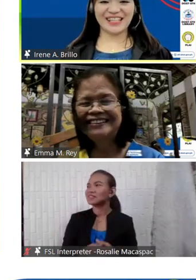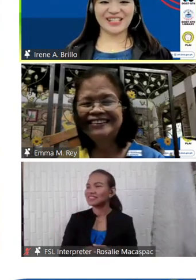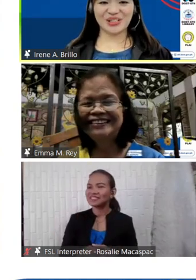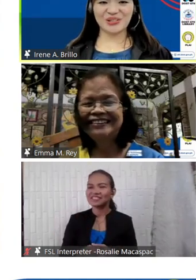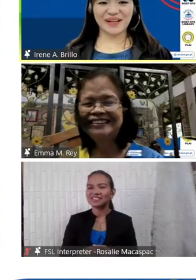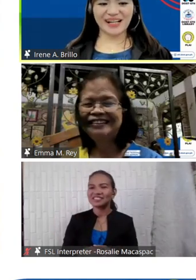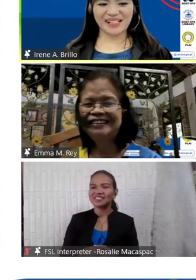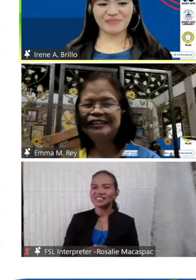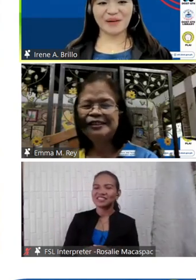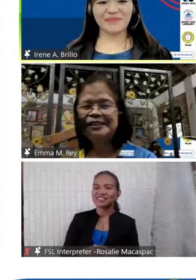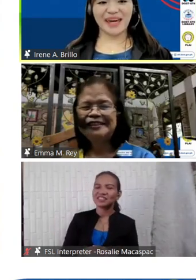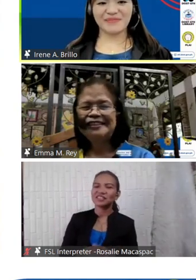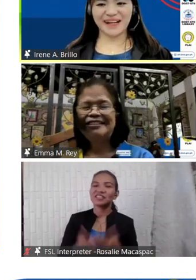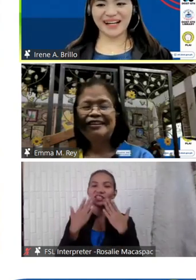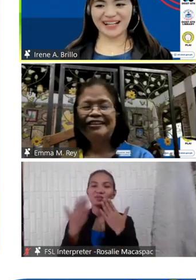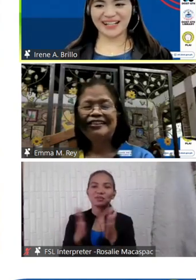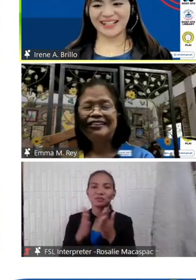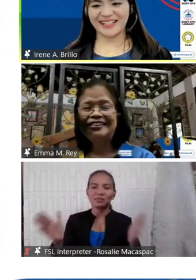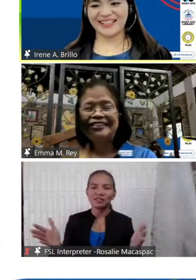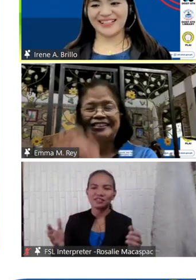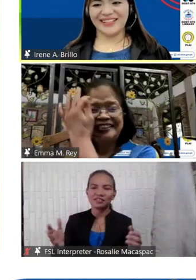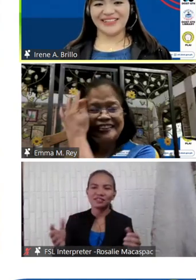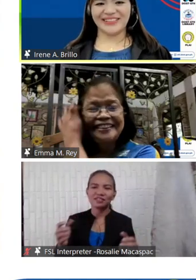Ayan. Thank you so much, Ma'am Emma.